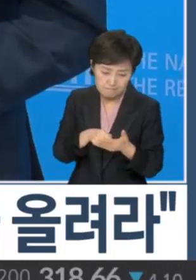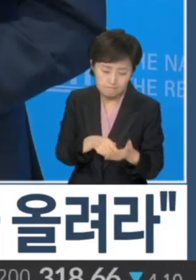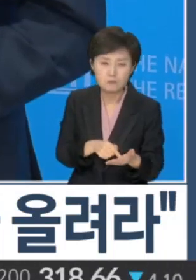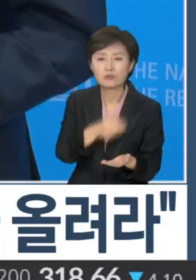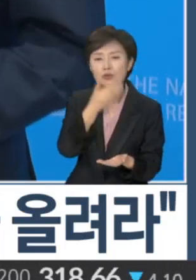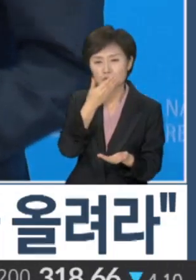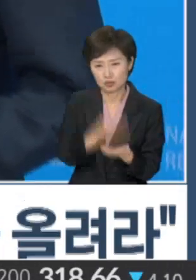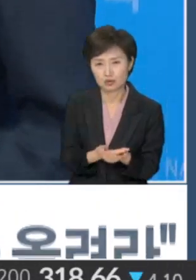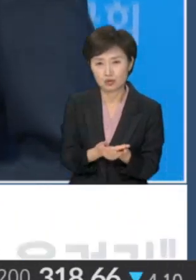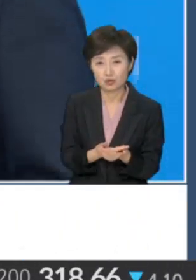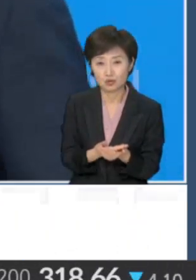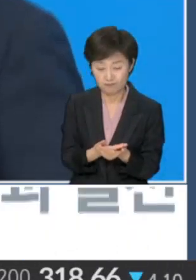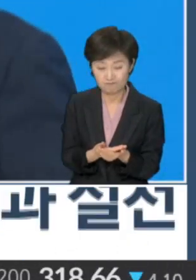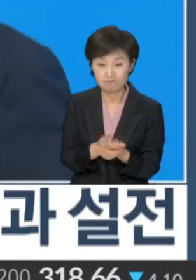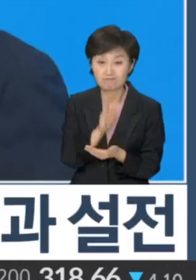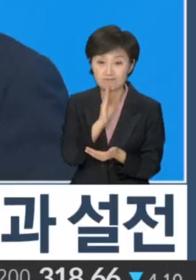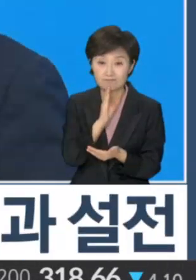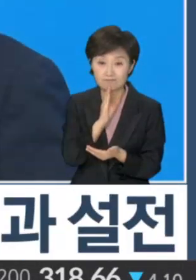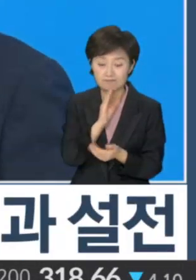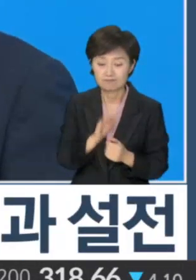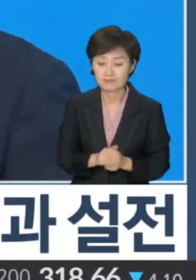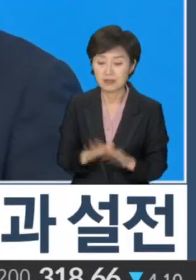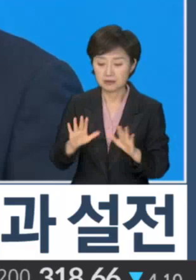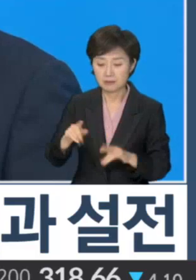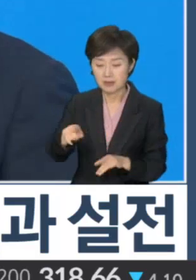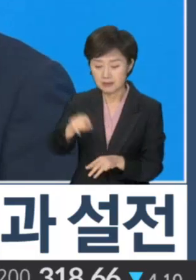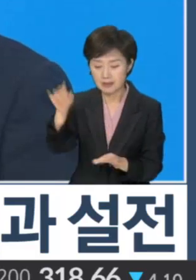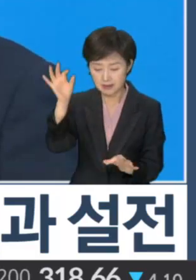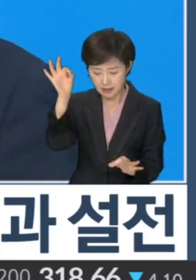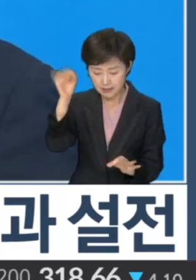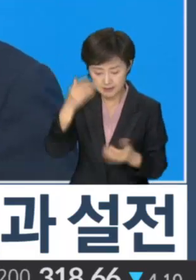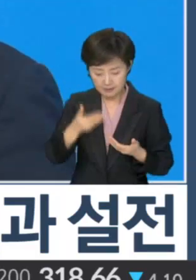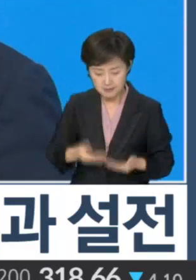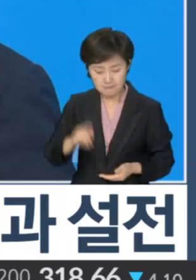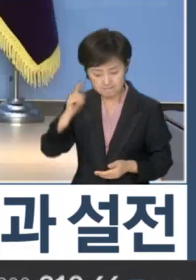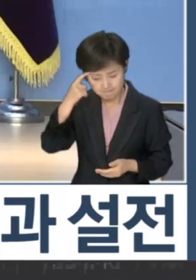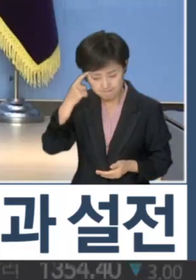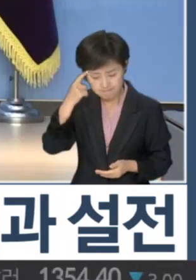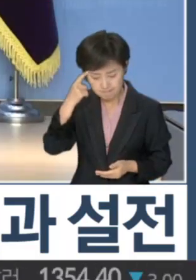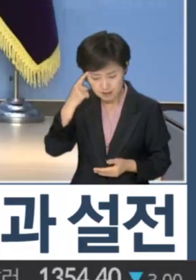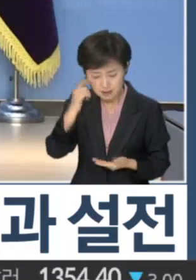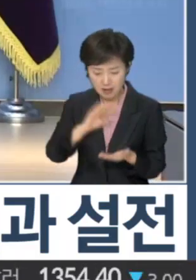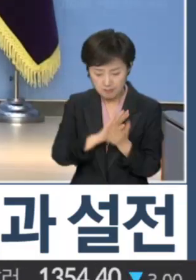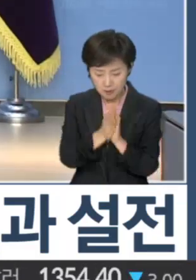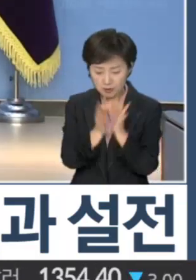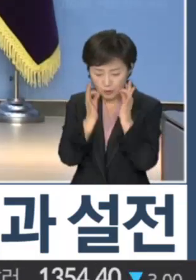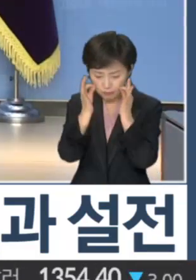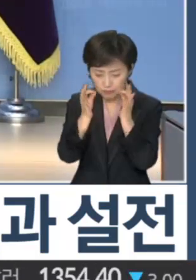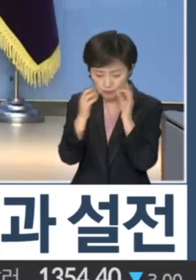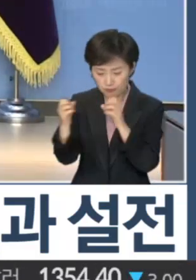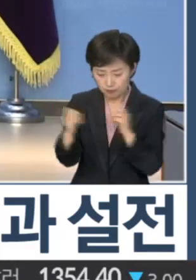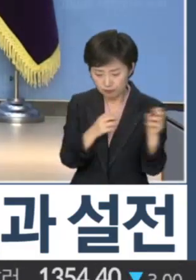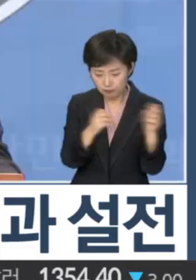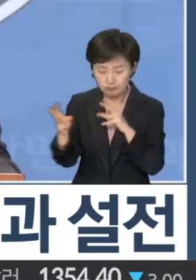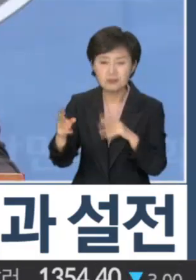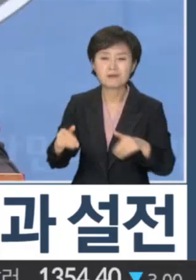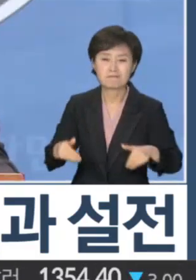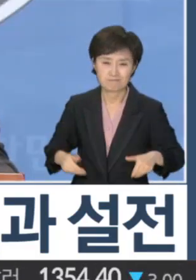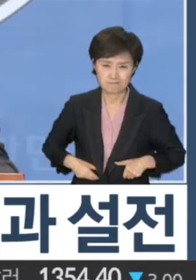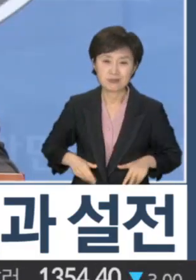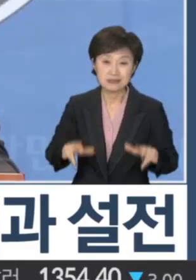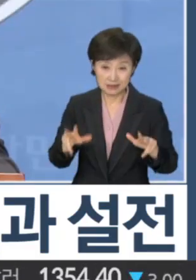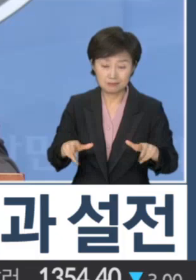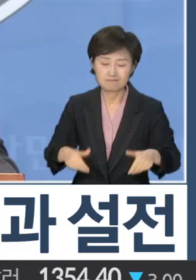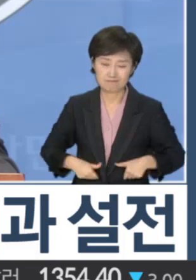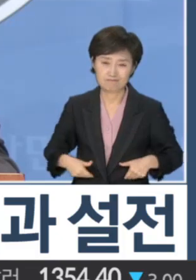있기 때문에 국민들께서 무엇을 생각하시는지 차분하게 지켜보고 그 눈높이에 맞춰서 어떻게 변화할 것인지를 논하는 것이 적어도 지금의